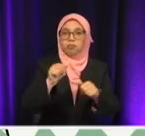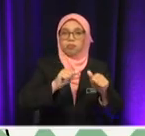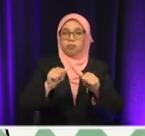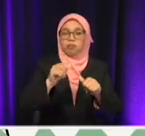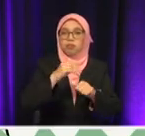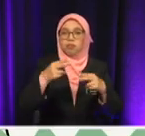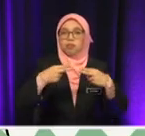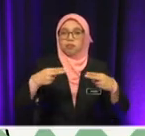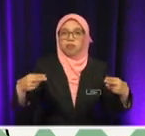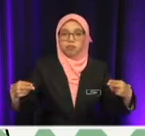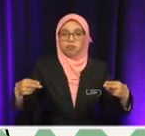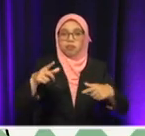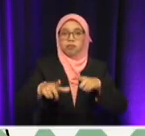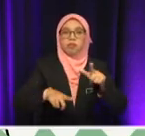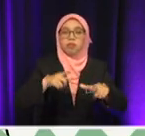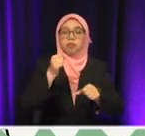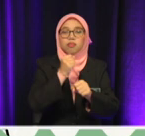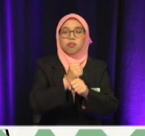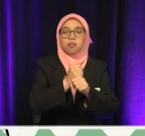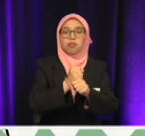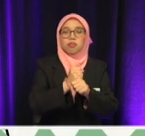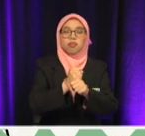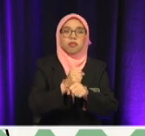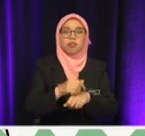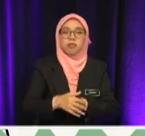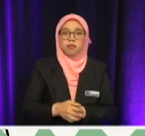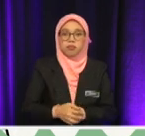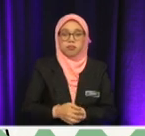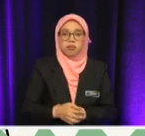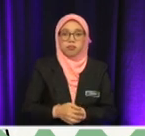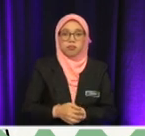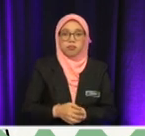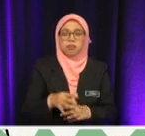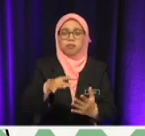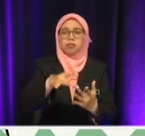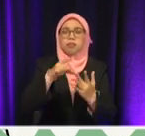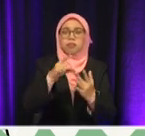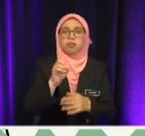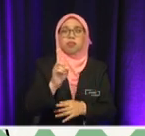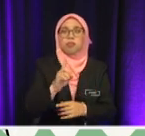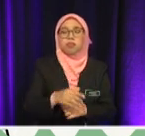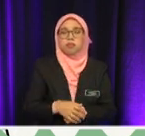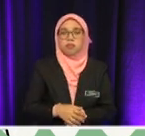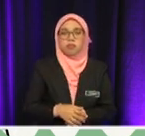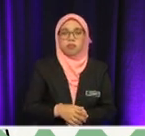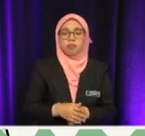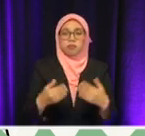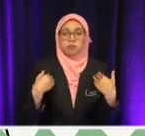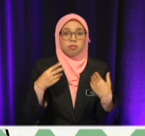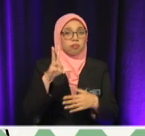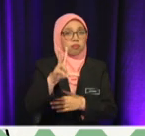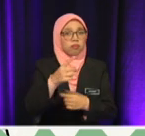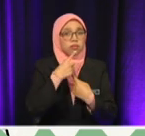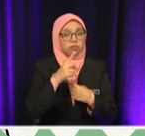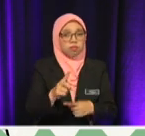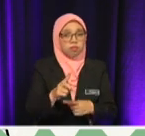huraikan langkah kerja menjalankan aktiviti tersebut. Jadi kamu nak pilih yang mana? cikgu dah bagi 3 jawapan kat situ,